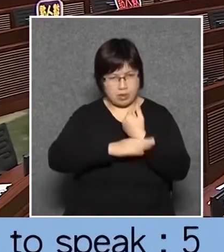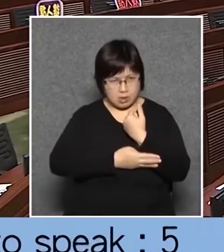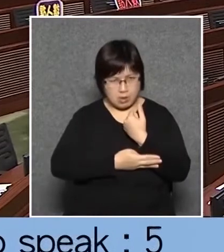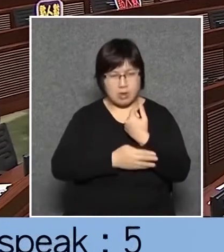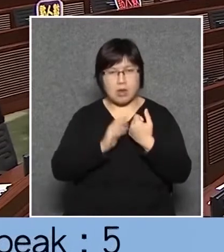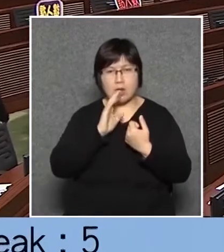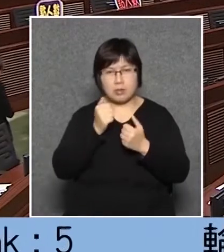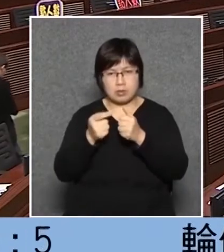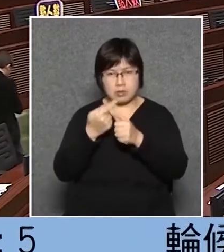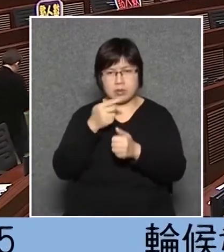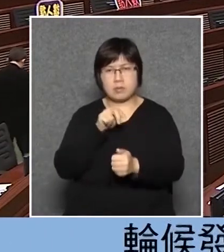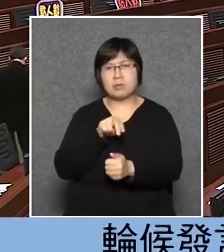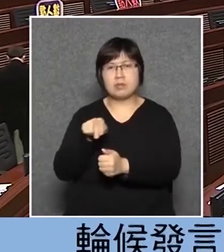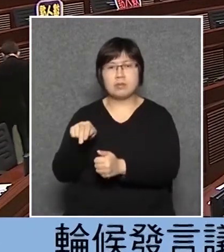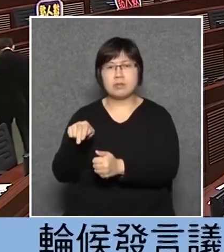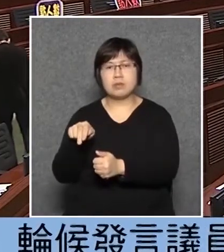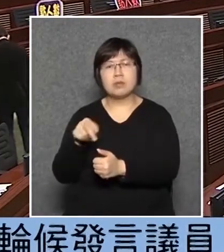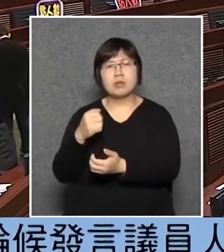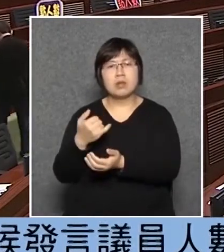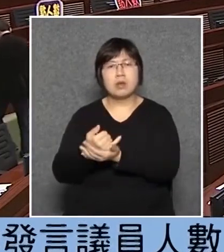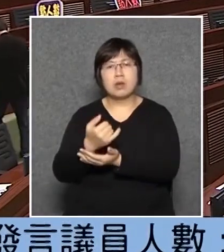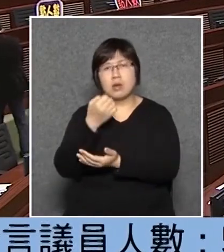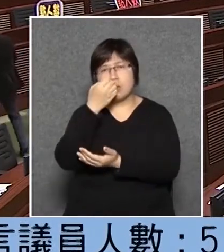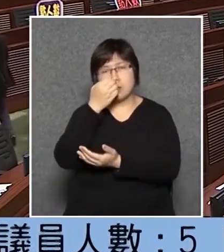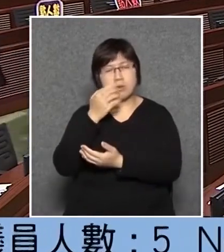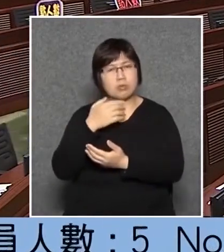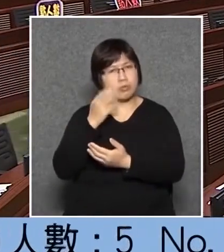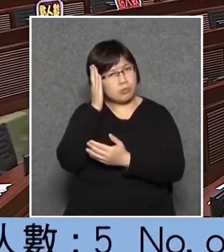優先照顧在香港居住的學生。